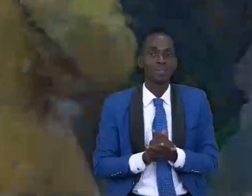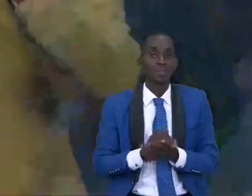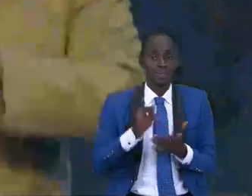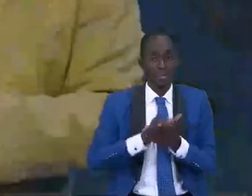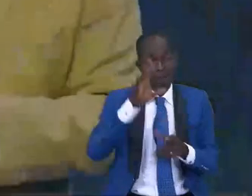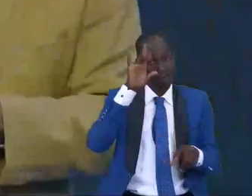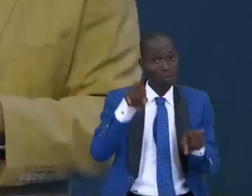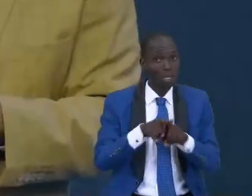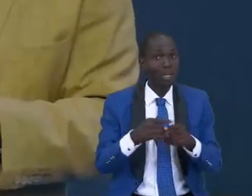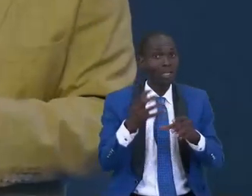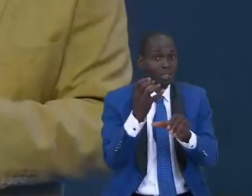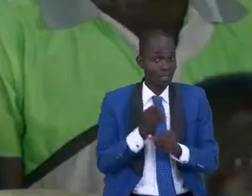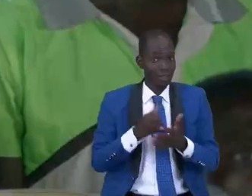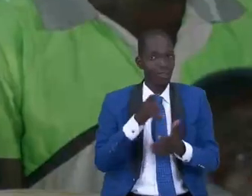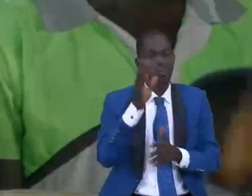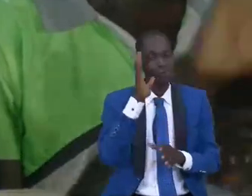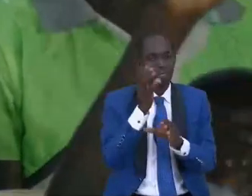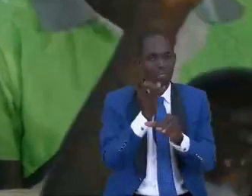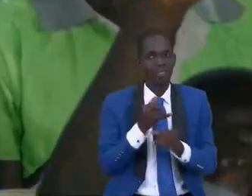obtenu, tu l'obtiendras.